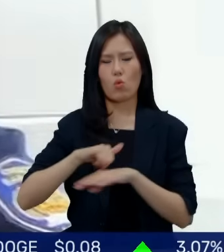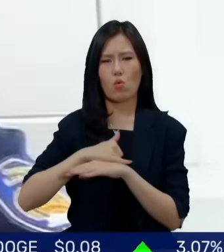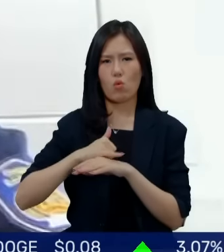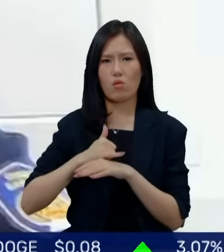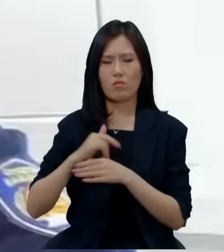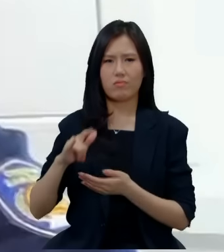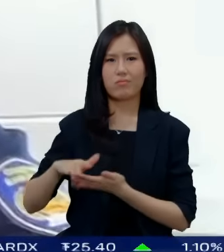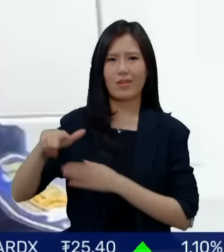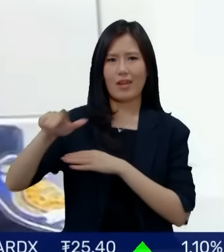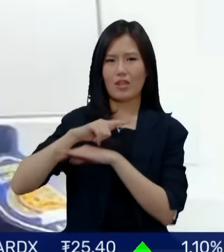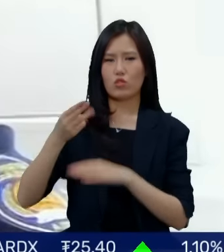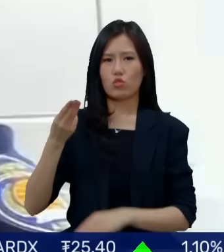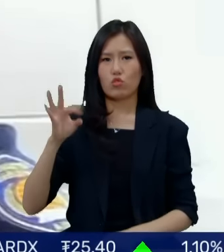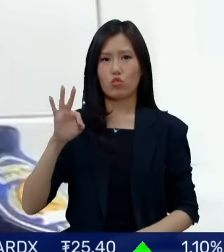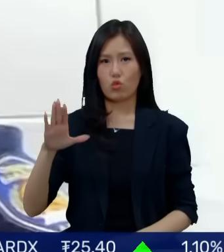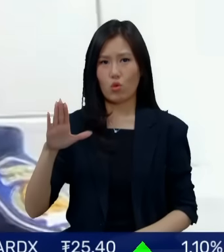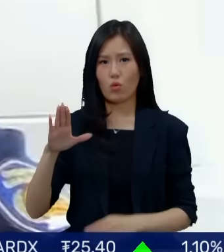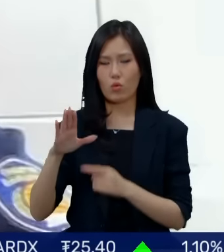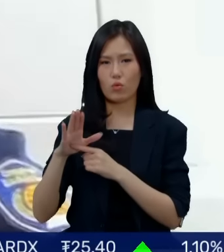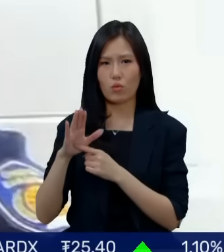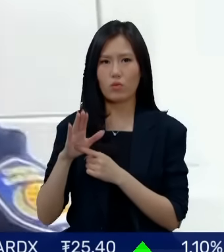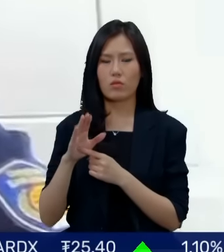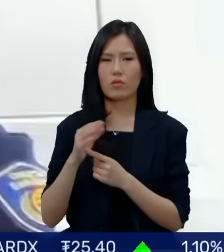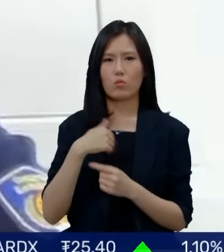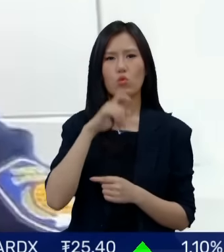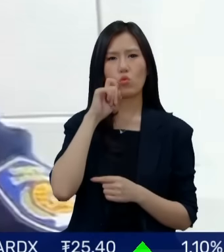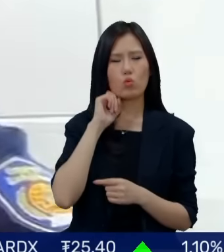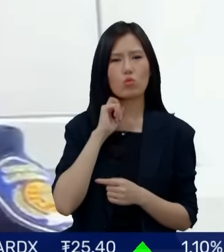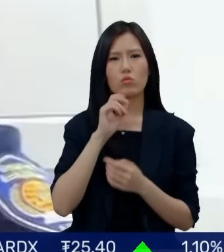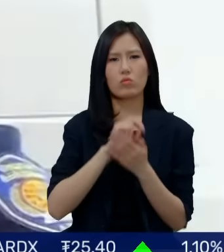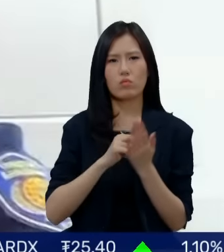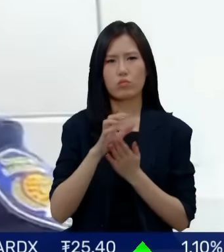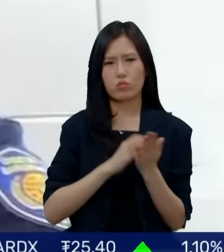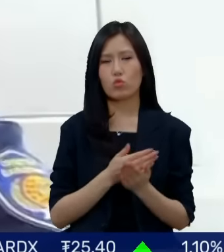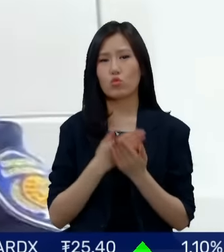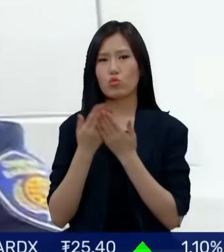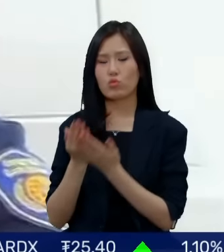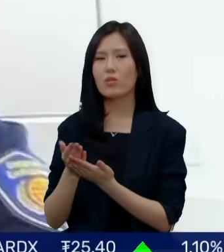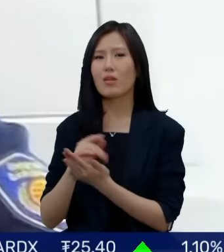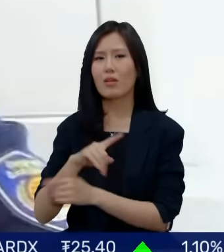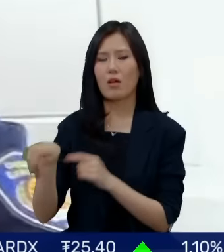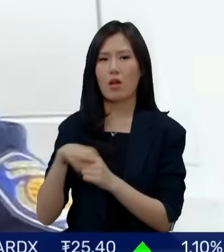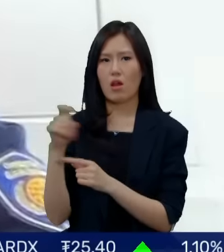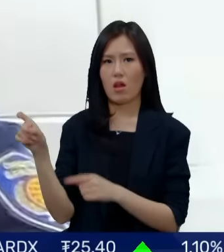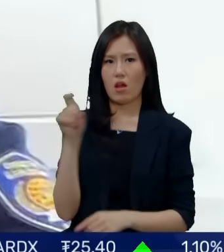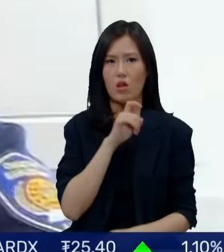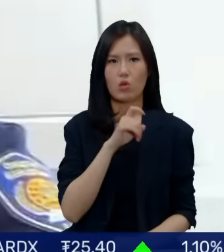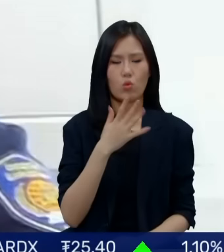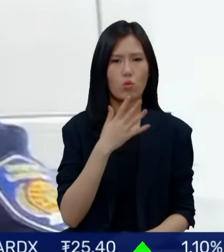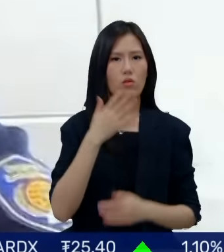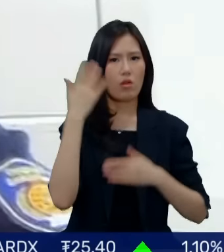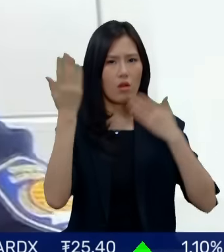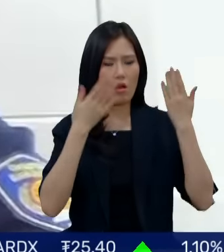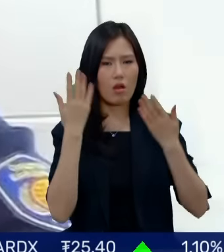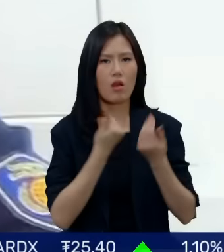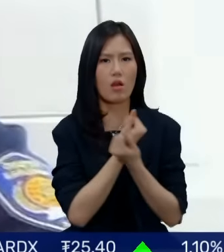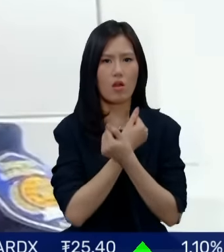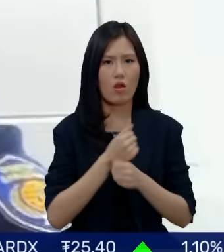ингээд хамруулах одоо зохицуулт байна уу гэдэг өсөж өнүүдийг бол тавьсан. За бидэнд өгсөн хариугаар бол одоо иргэн хайх аврам